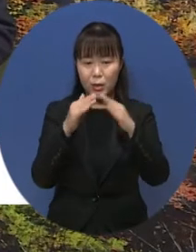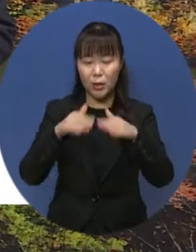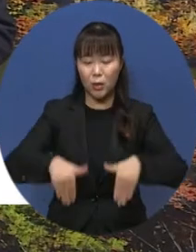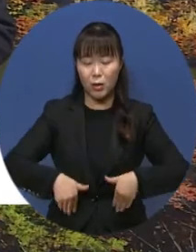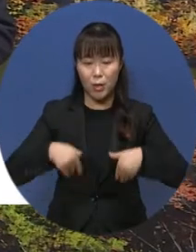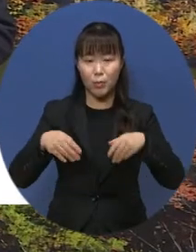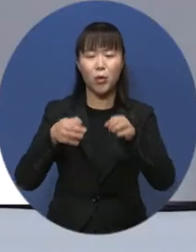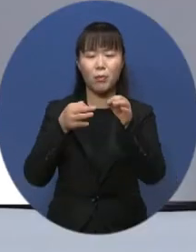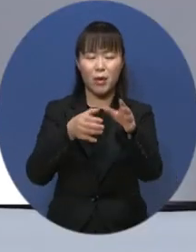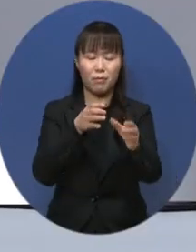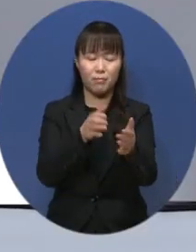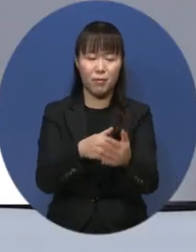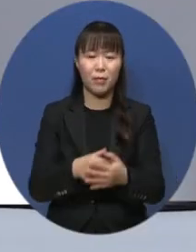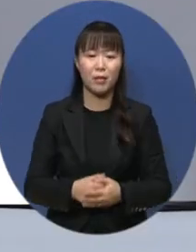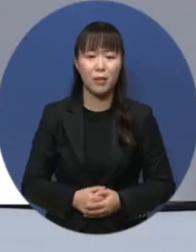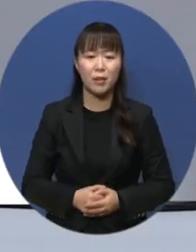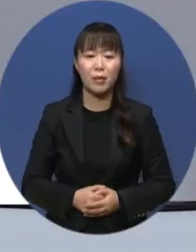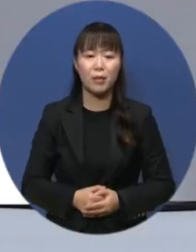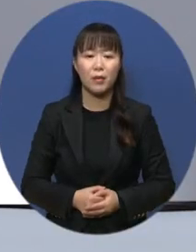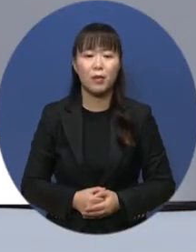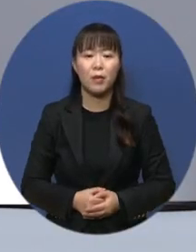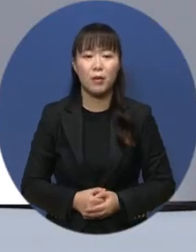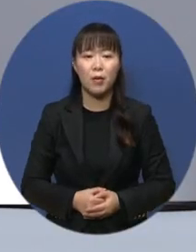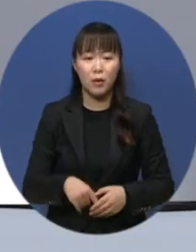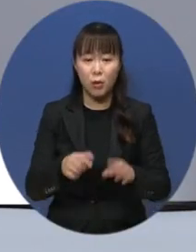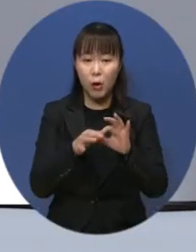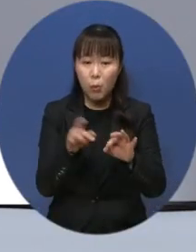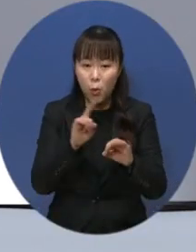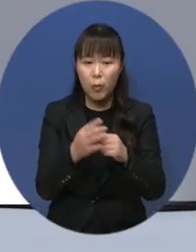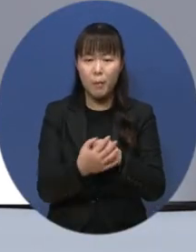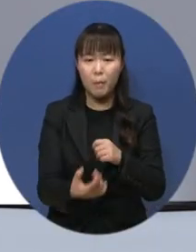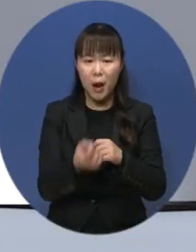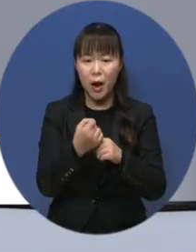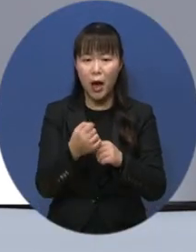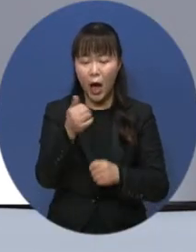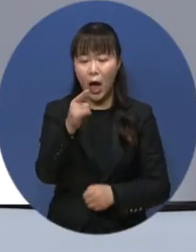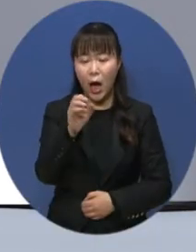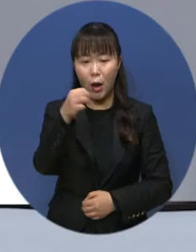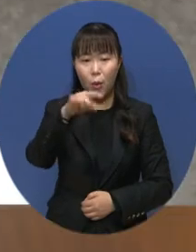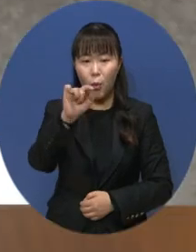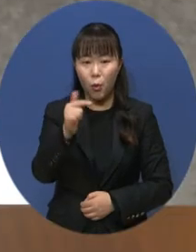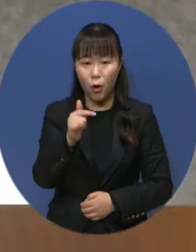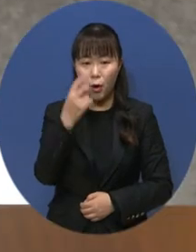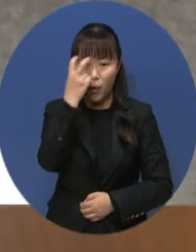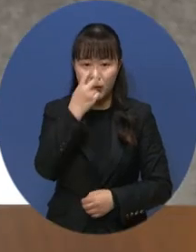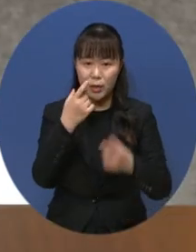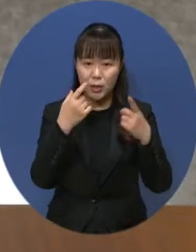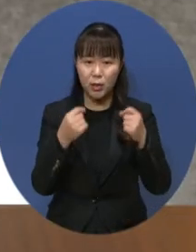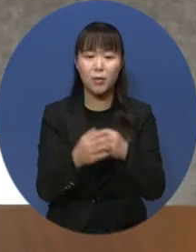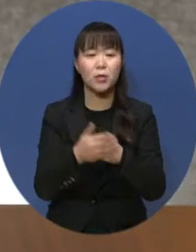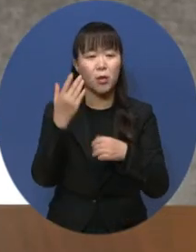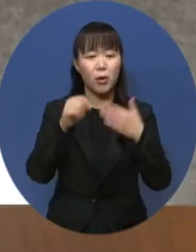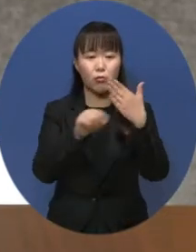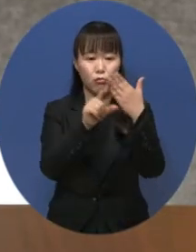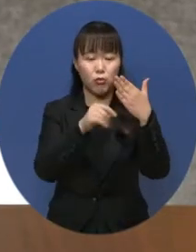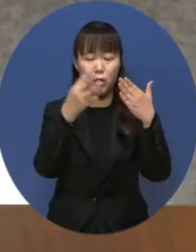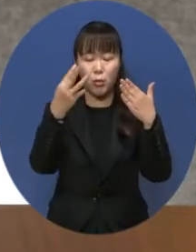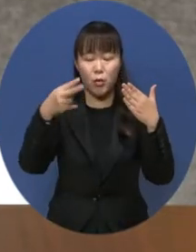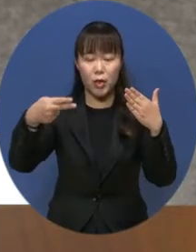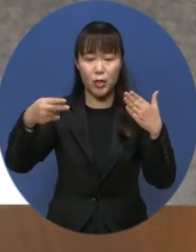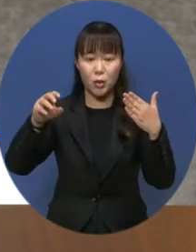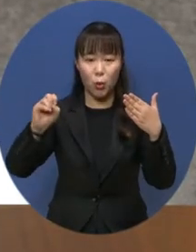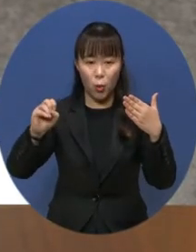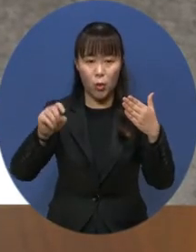기타 캤습니다 해당 기업의 진단 키트 는 신속 항원 검사 용으로 지난해 9월 who 에